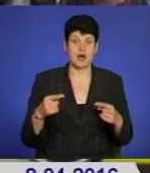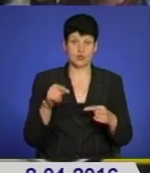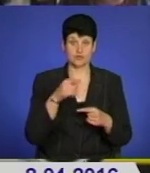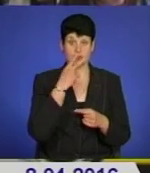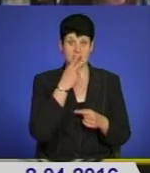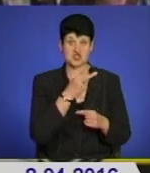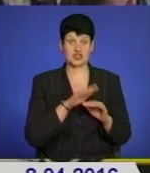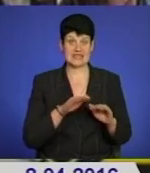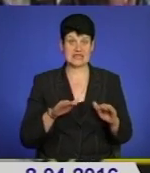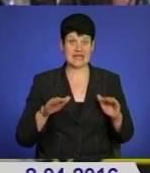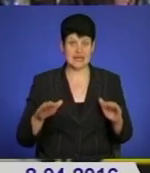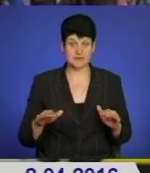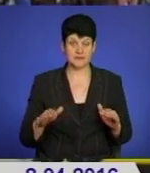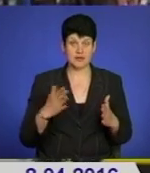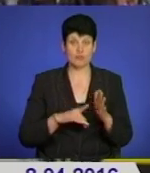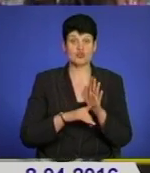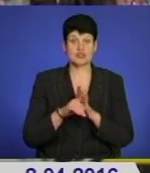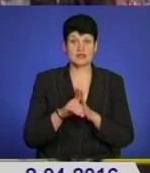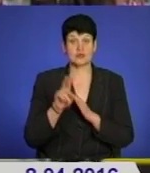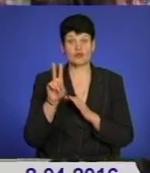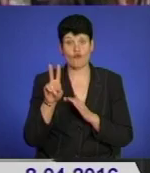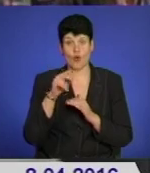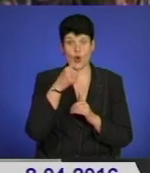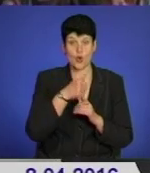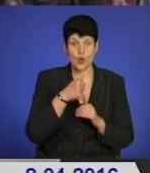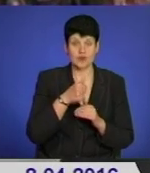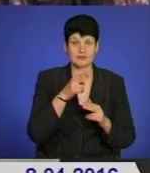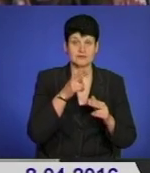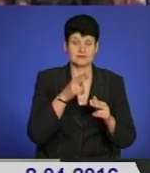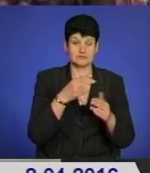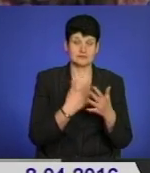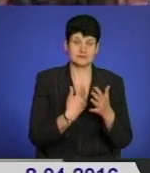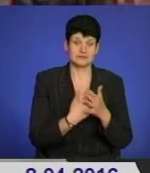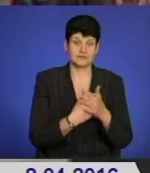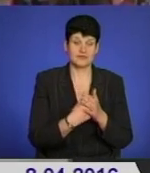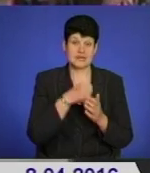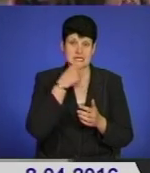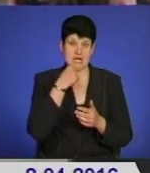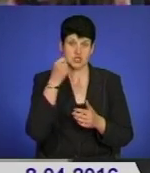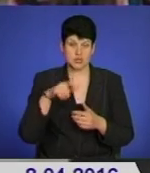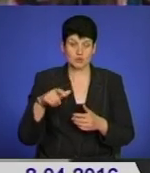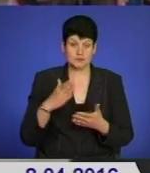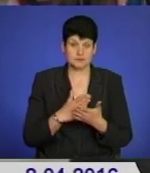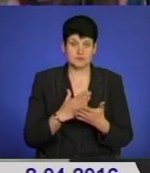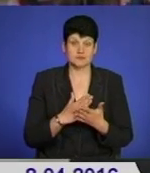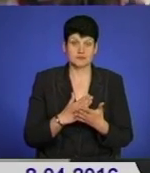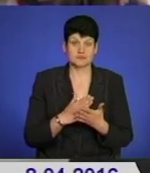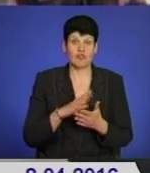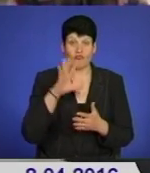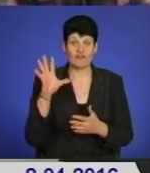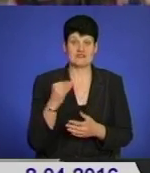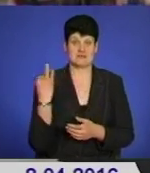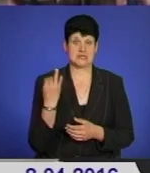ви бачите дітей, яким починаючи від 2 навіть років і закінчуючи вже навіть старшими людьми, тобто всім